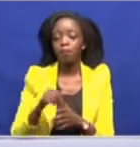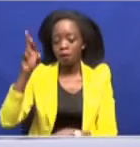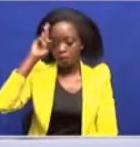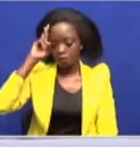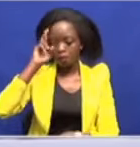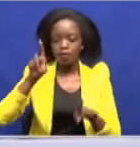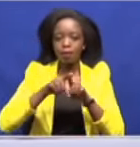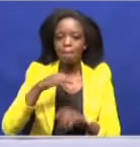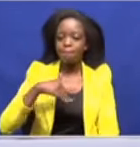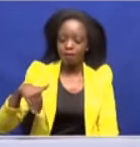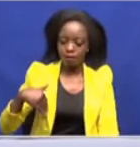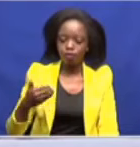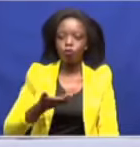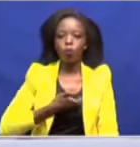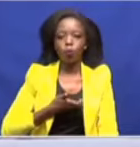Wakumbuke pia ndugu zetu